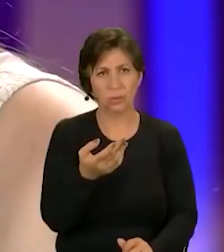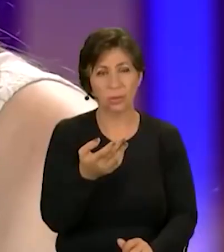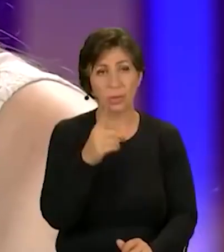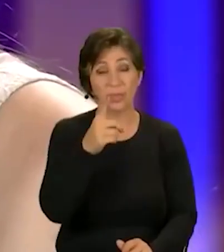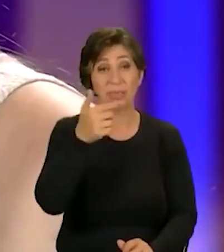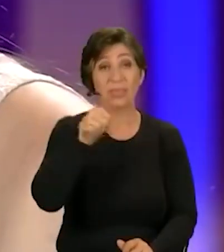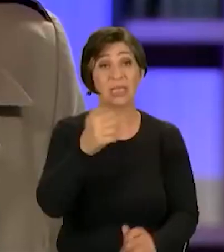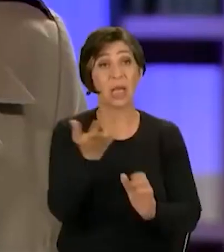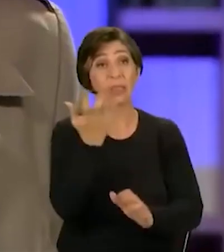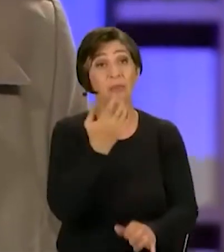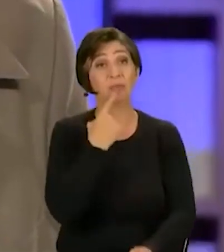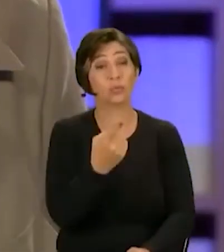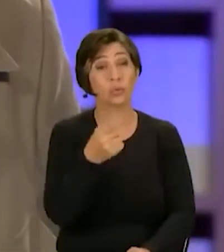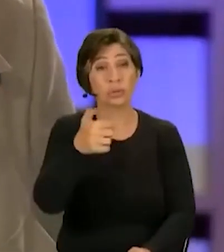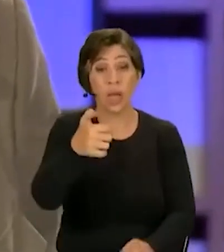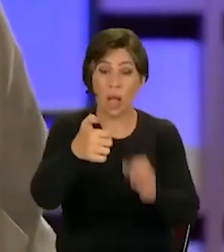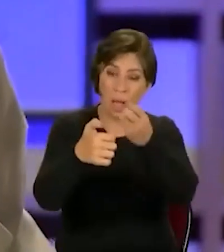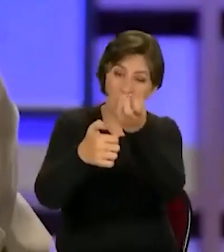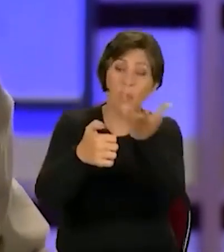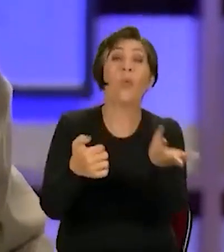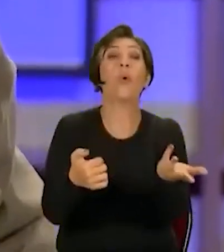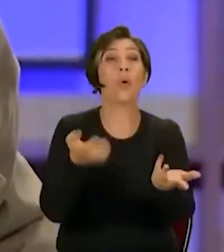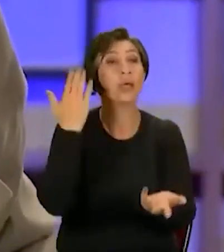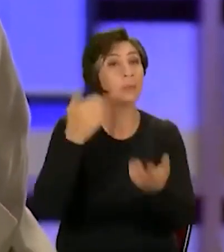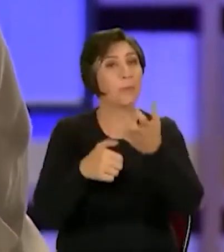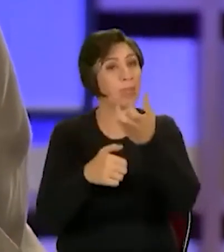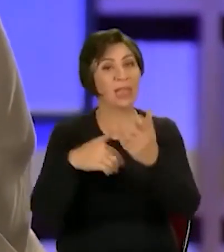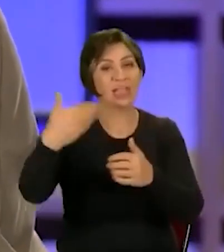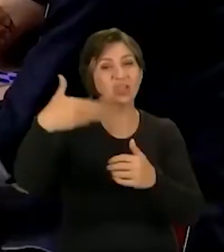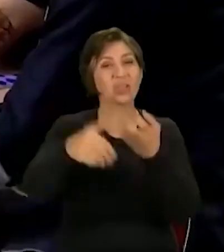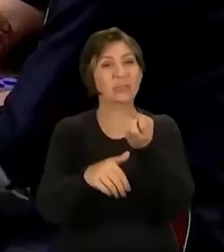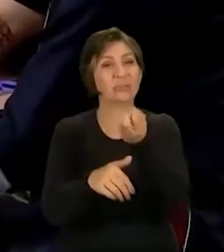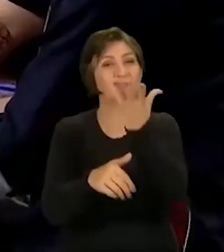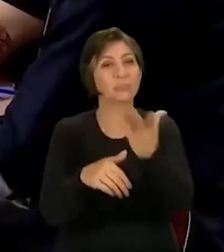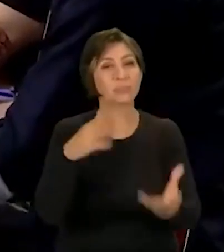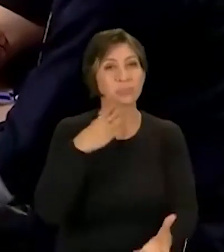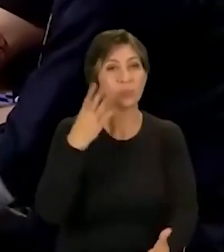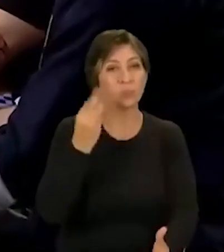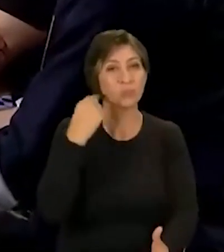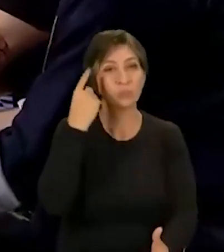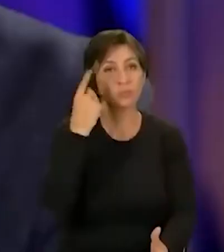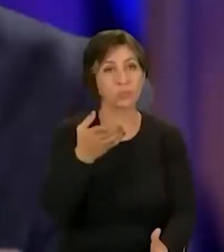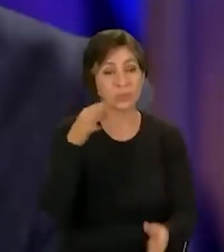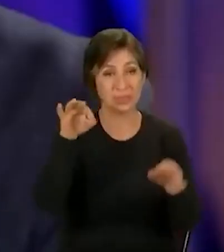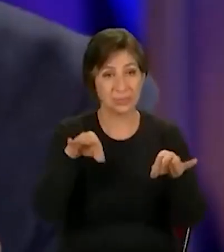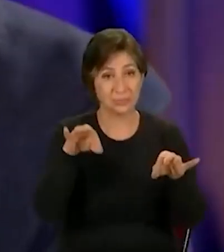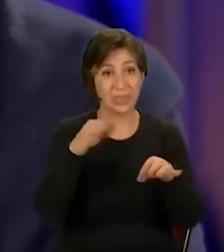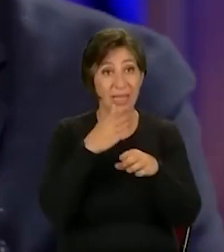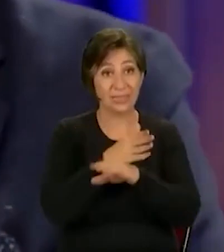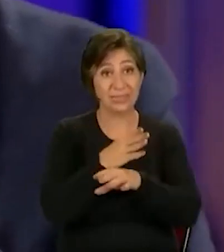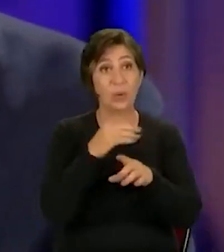Halbuki sen bu çakmağın yandığını söylüyorsun. Neden? Çünkü geçmişte yanmış ve gelecekte de yanacağını düşünüyorsun. Şimdi